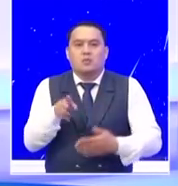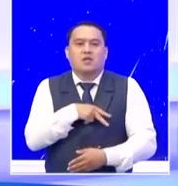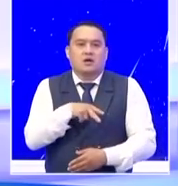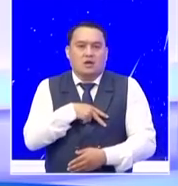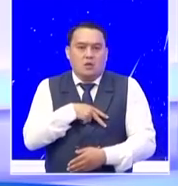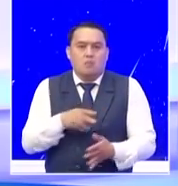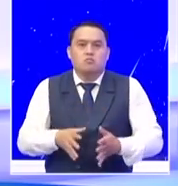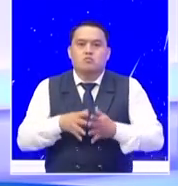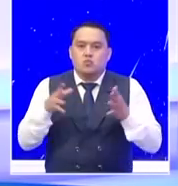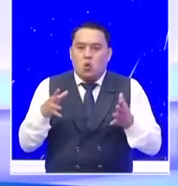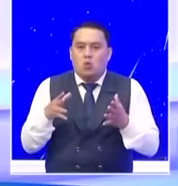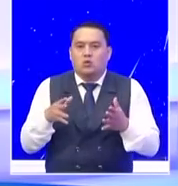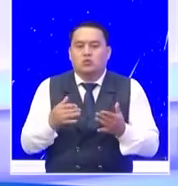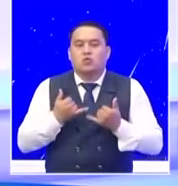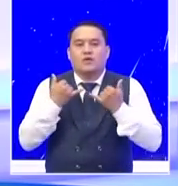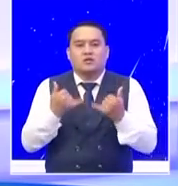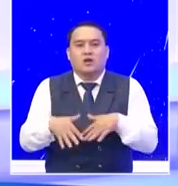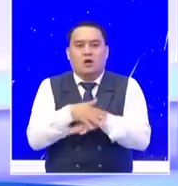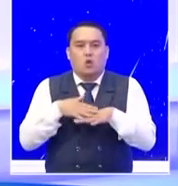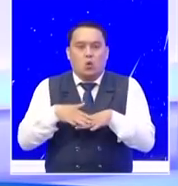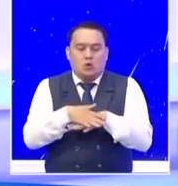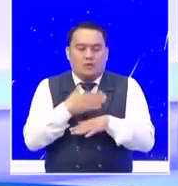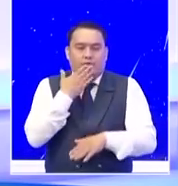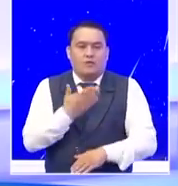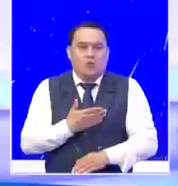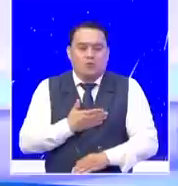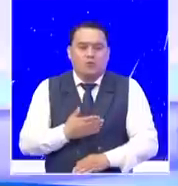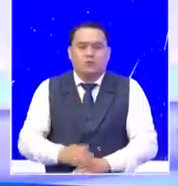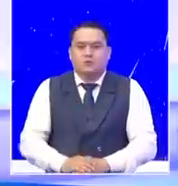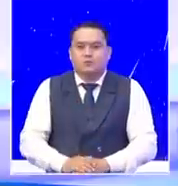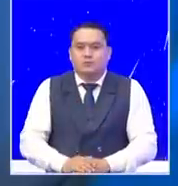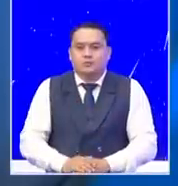наградами, но более всего он дорожил народным признанием и